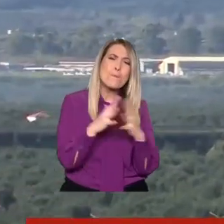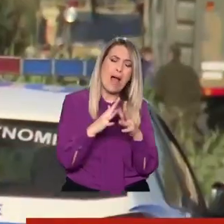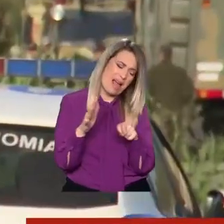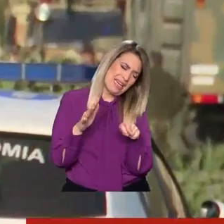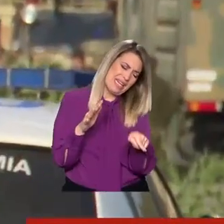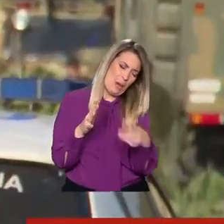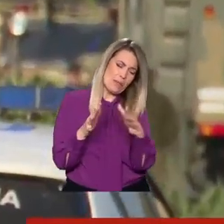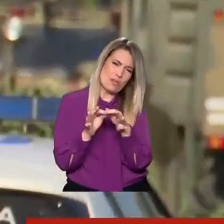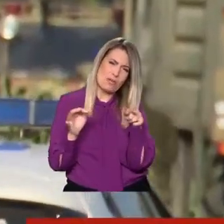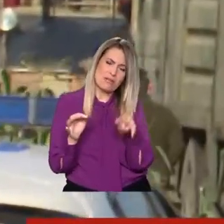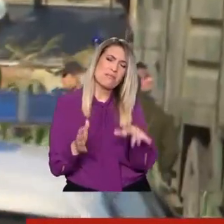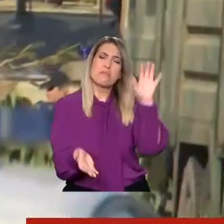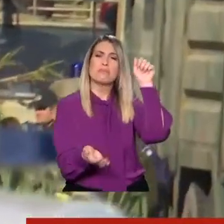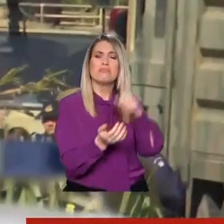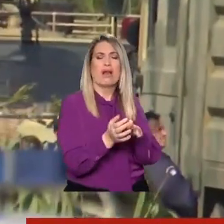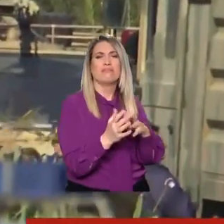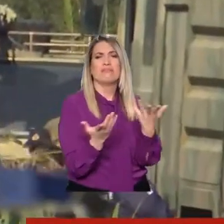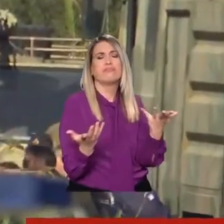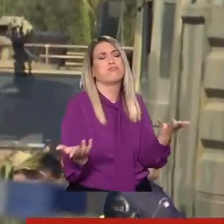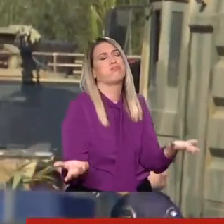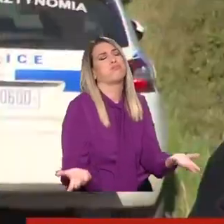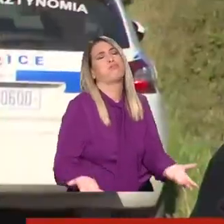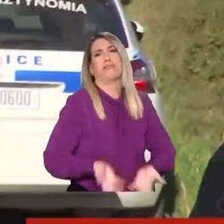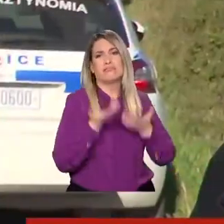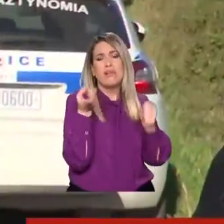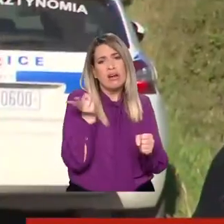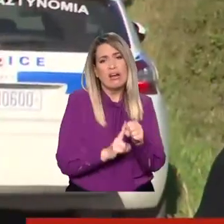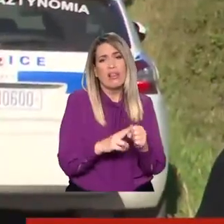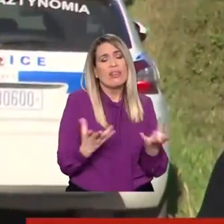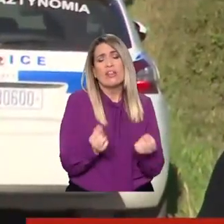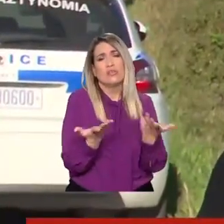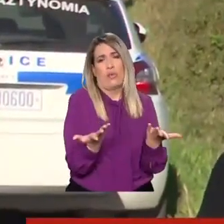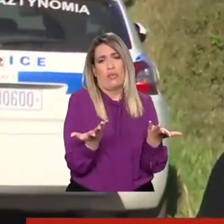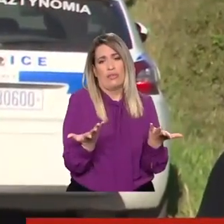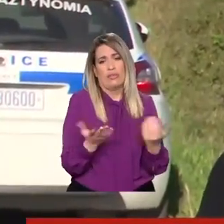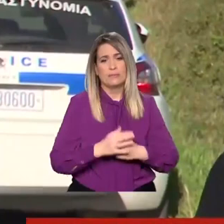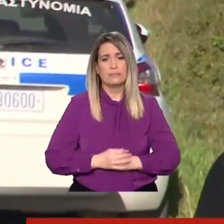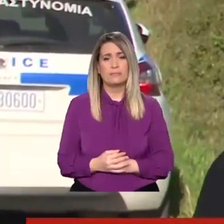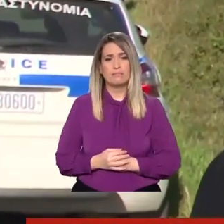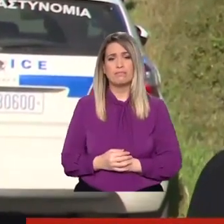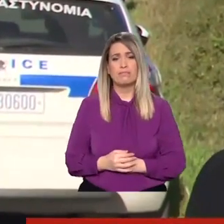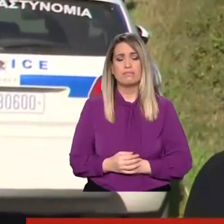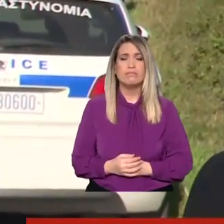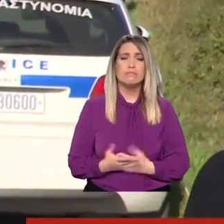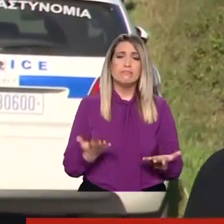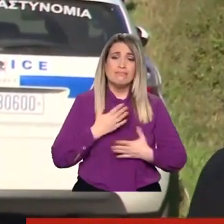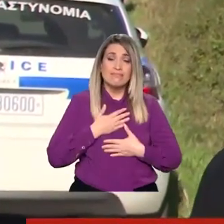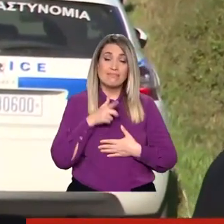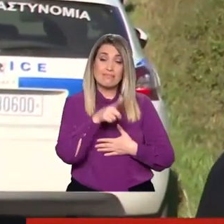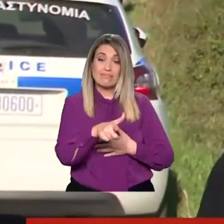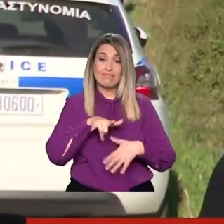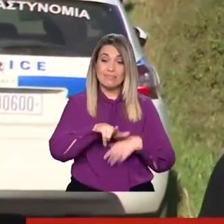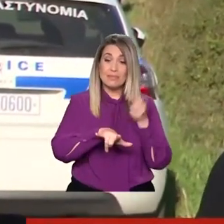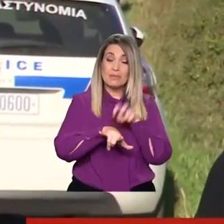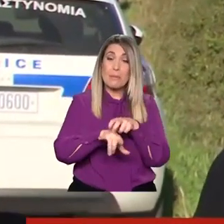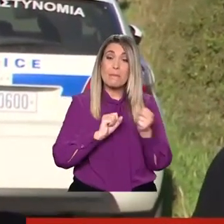συναγερμός, αλλά ο θάνατος του επισμηναγού ήταν αναπόφευκτος. Έχουμε ένα νεκρό συμπολίτη μας πιλότο